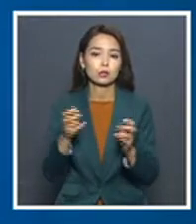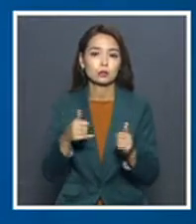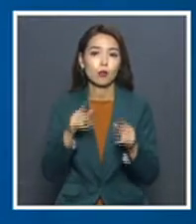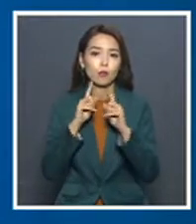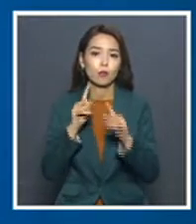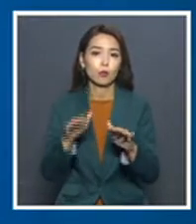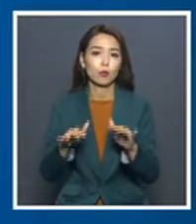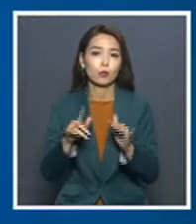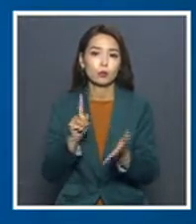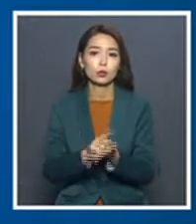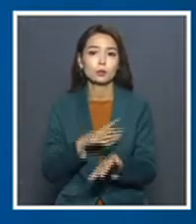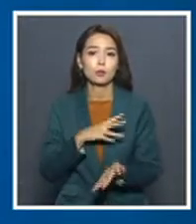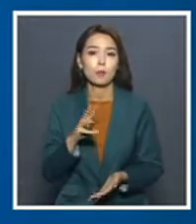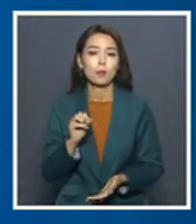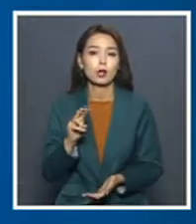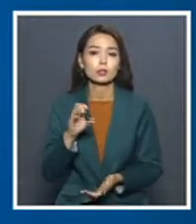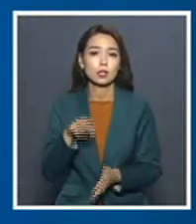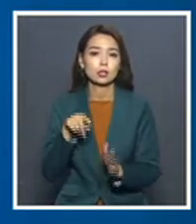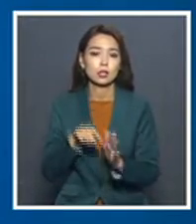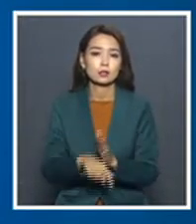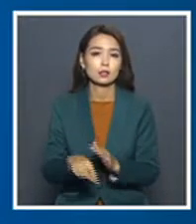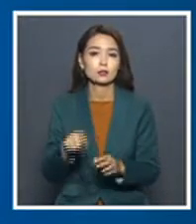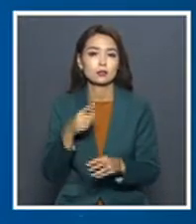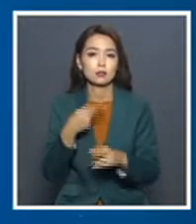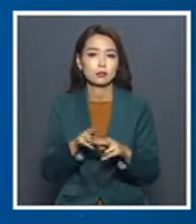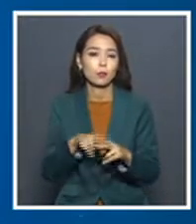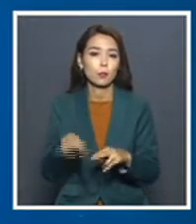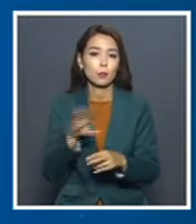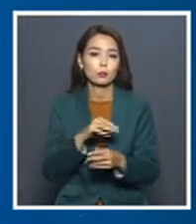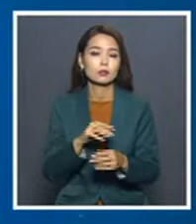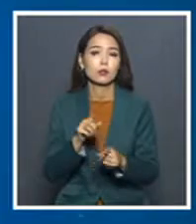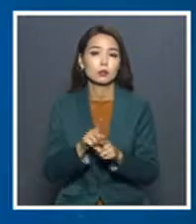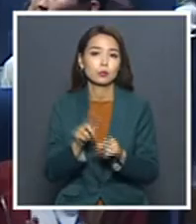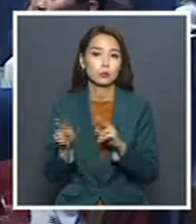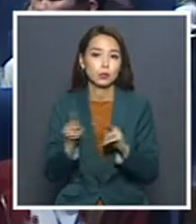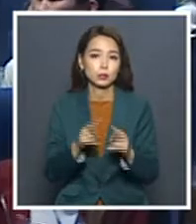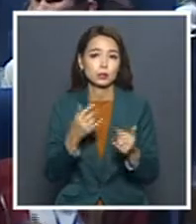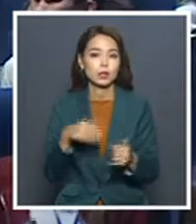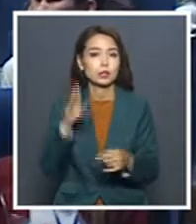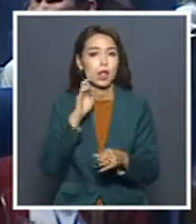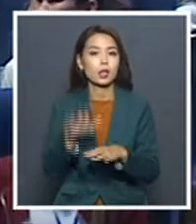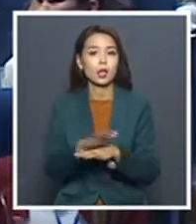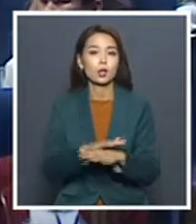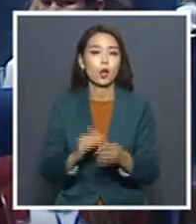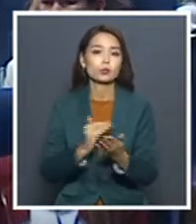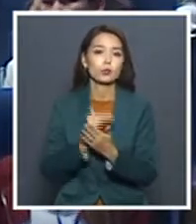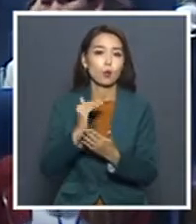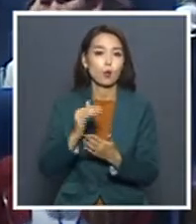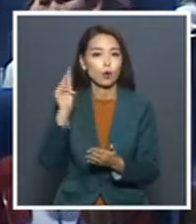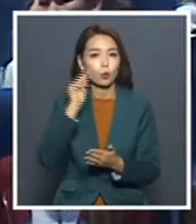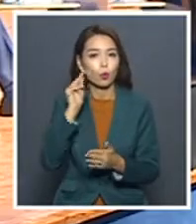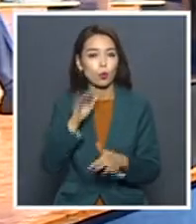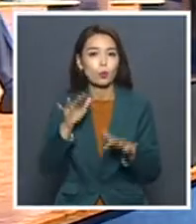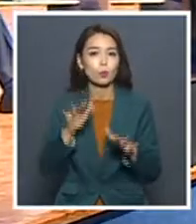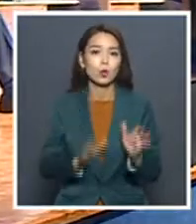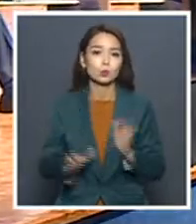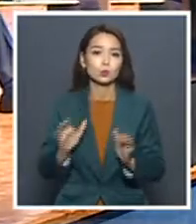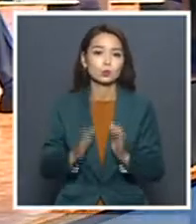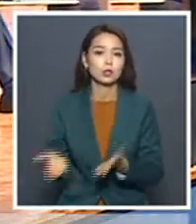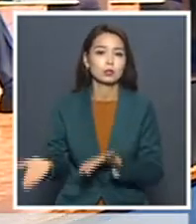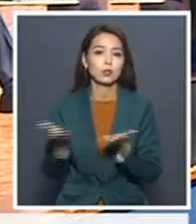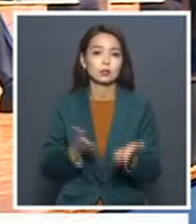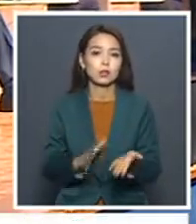басталды. Мақсат ішкі істер саласындағы кадр тапшылығын жою. Сондықтан жиынға елордадағы жоғары оқу орындарының студенттері